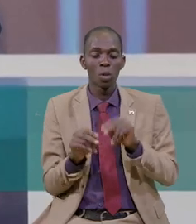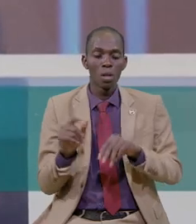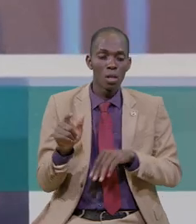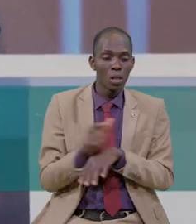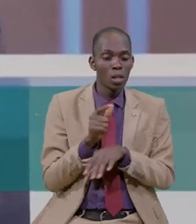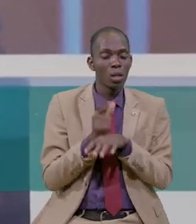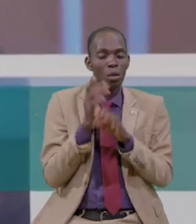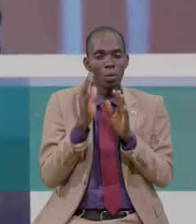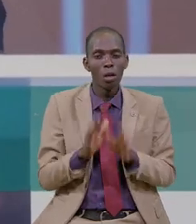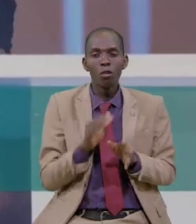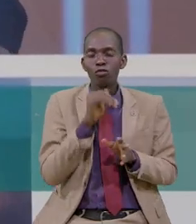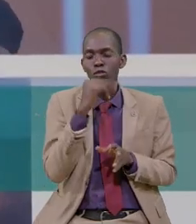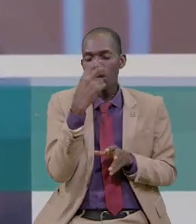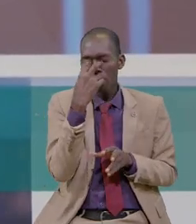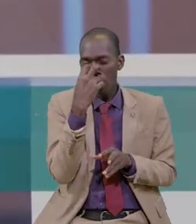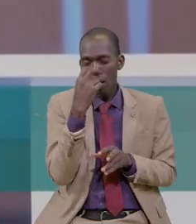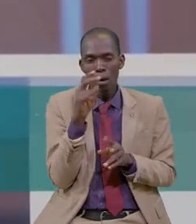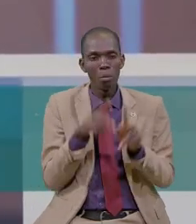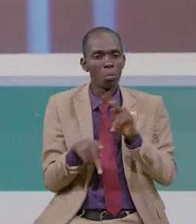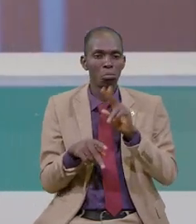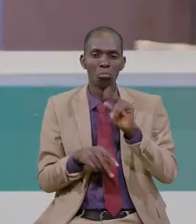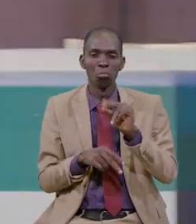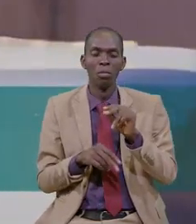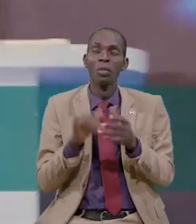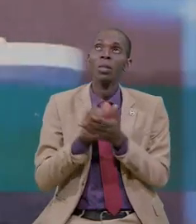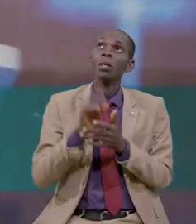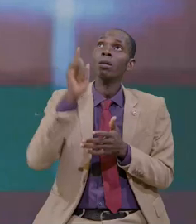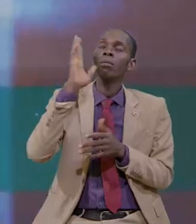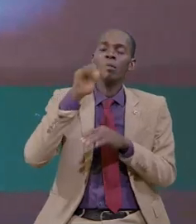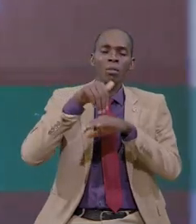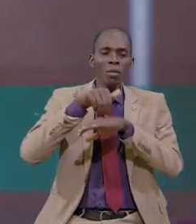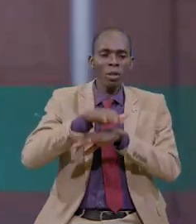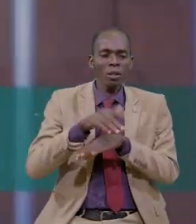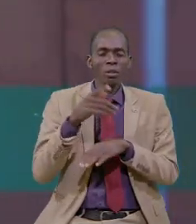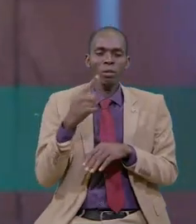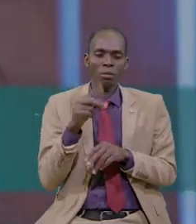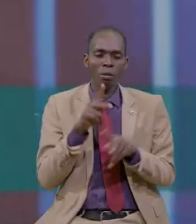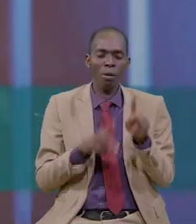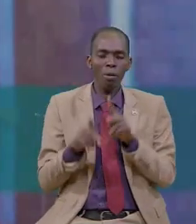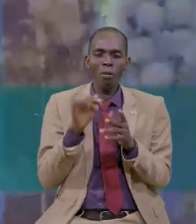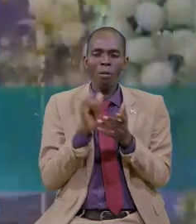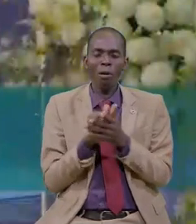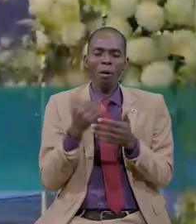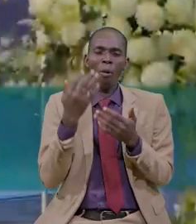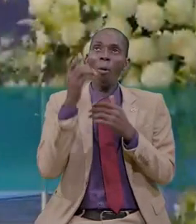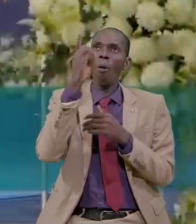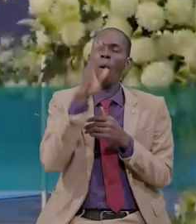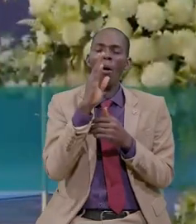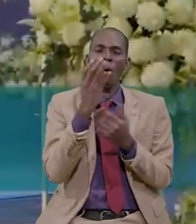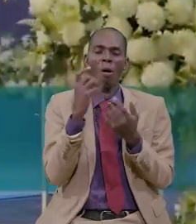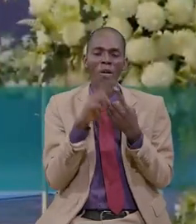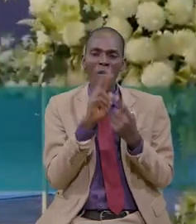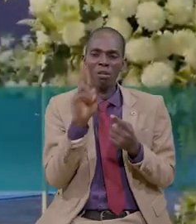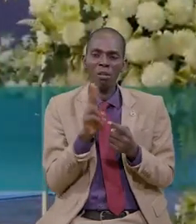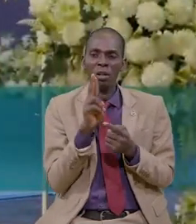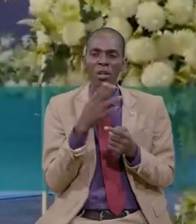ouvriers, pas des gens aveuglés, qu'il envoie ceux-là qui voient la moisson, ceux-là qui veulent